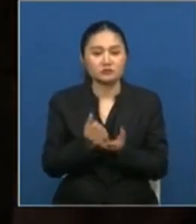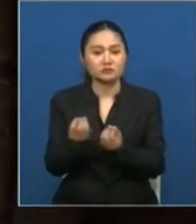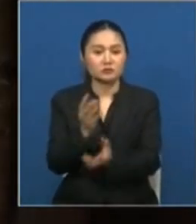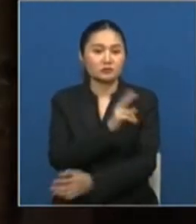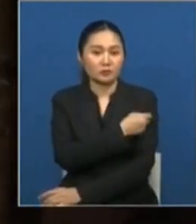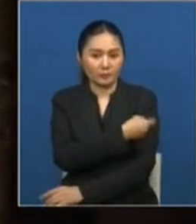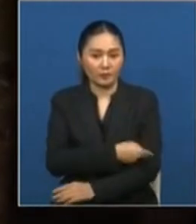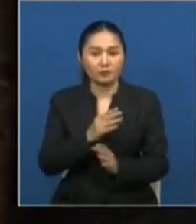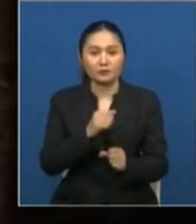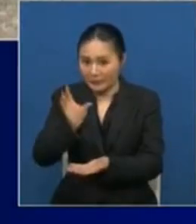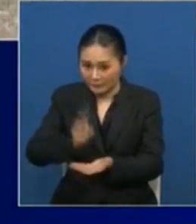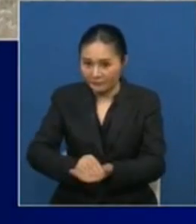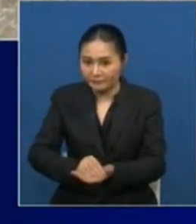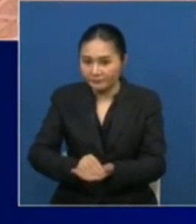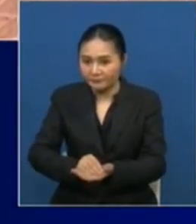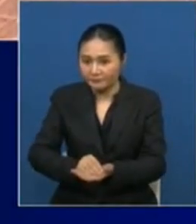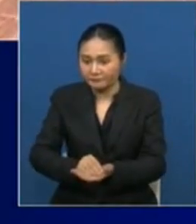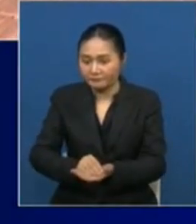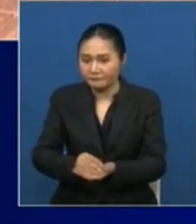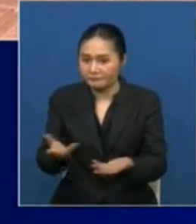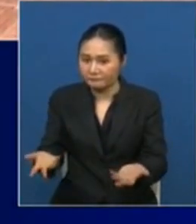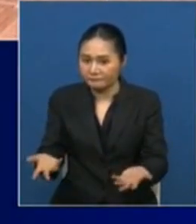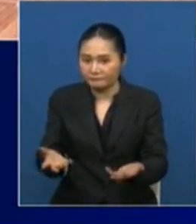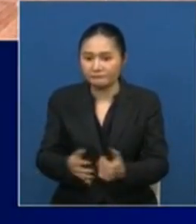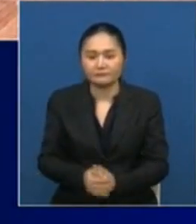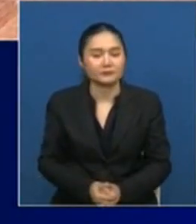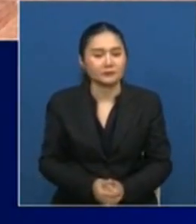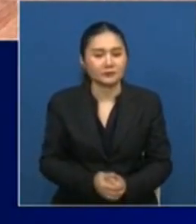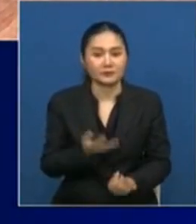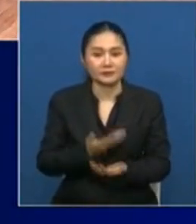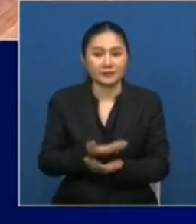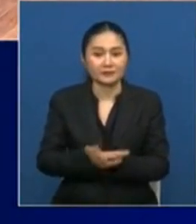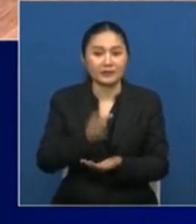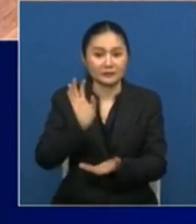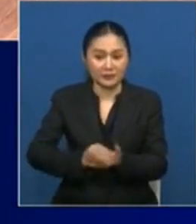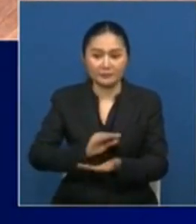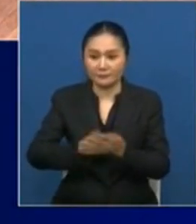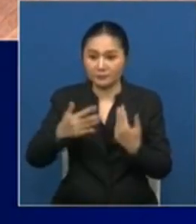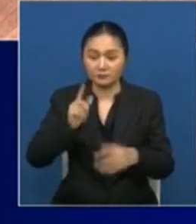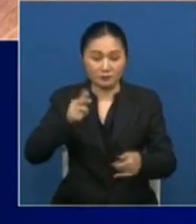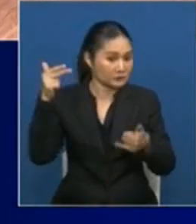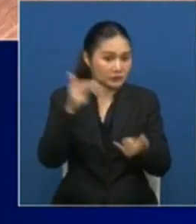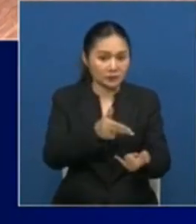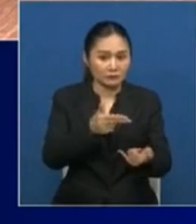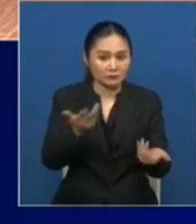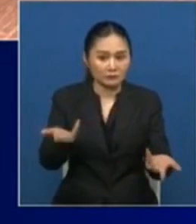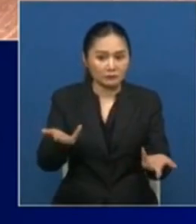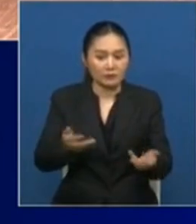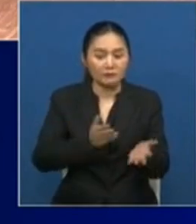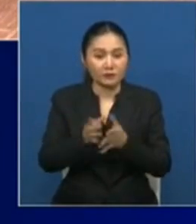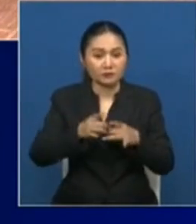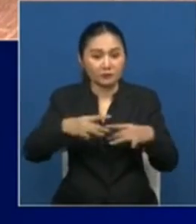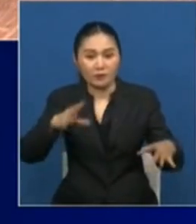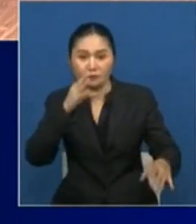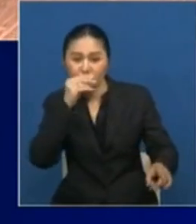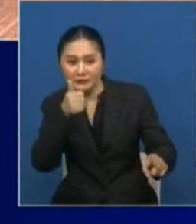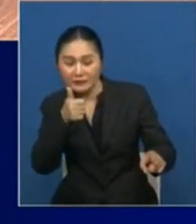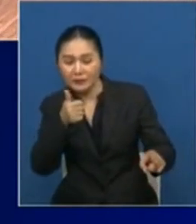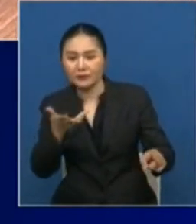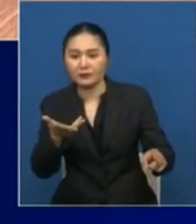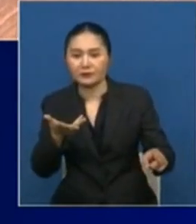าลส่วนคนก่อเหตุขับรถ หนึ่งนะโอ้แล้วพอเก็บเงินปั๊บแล้วมันต้องยิงกันเลยเหรออ้าวอีกฝั่งนึงก็พูดได้โอ้โ